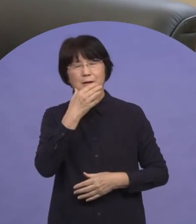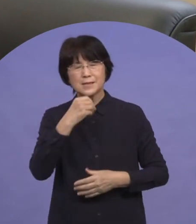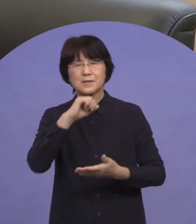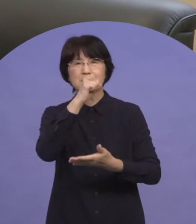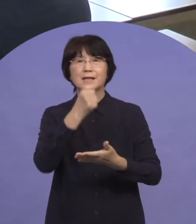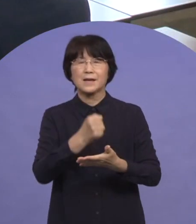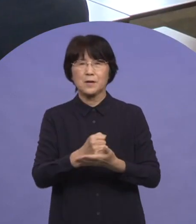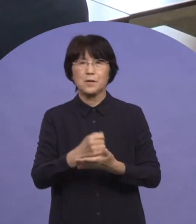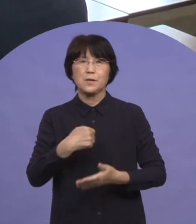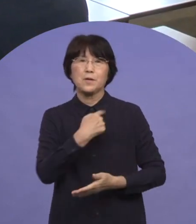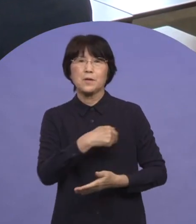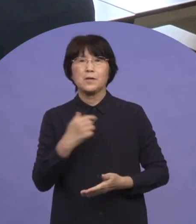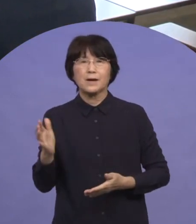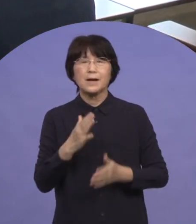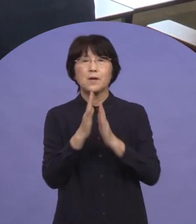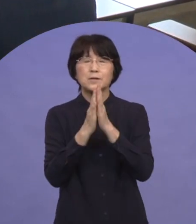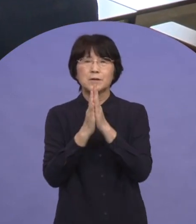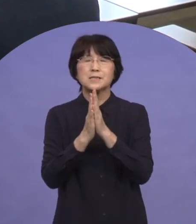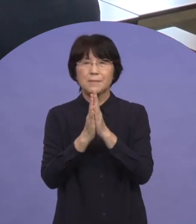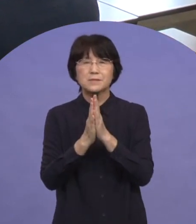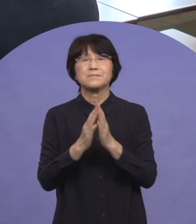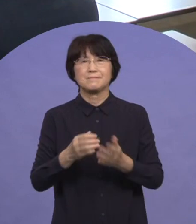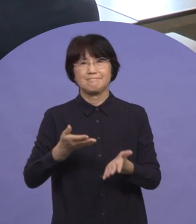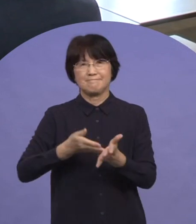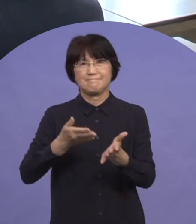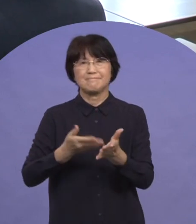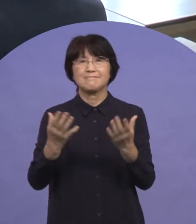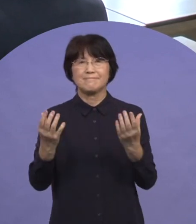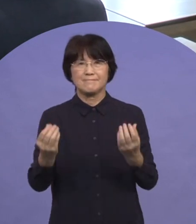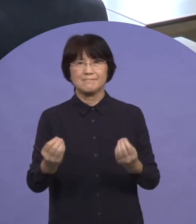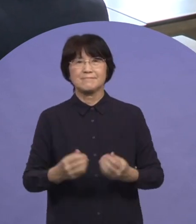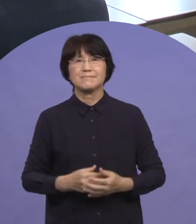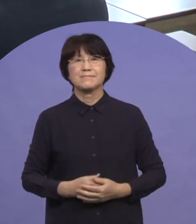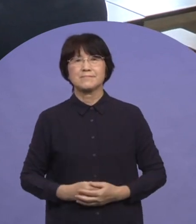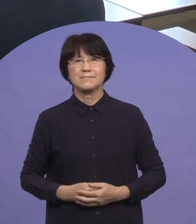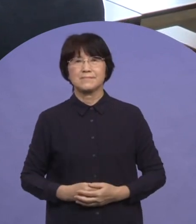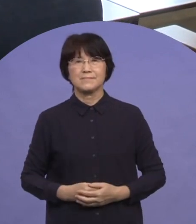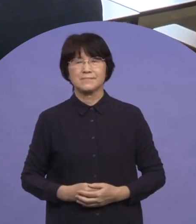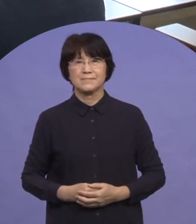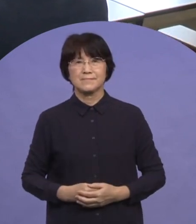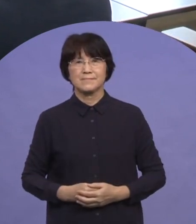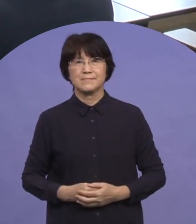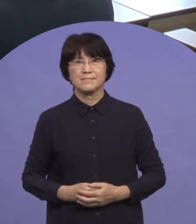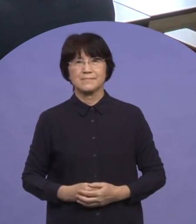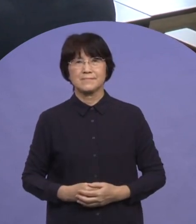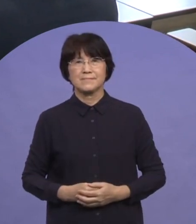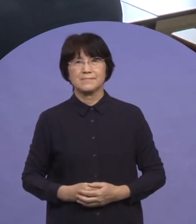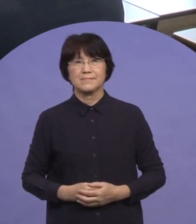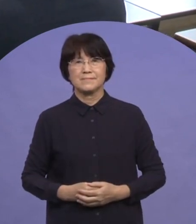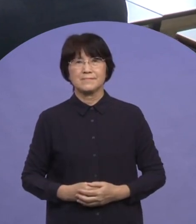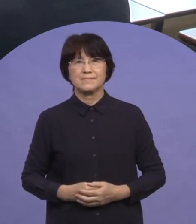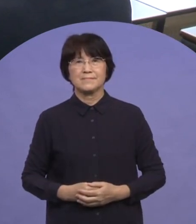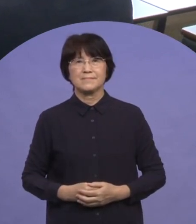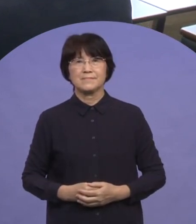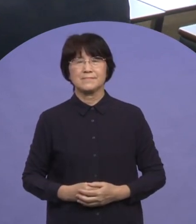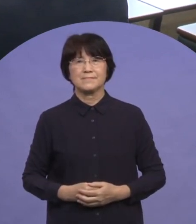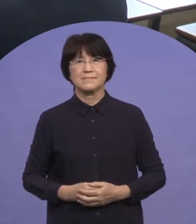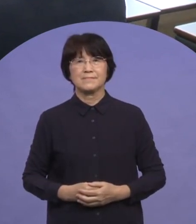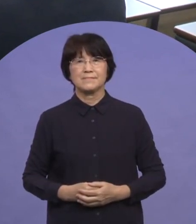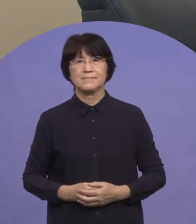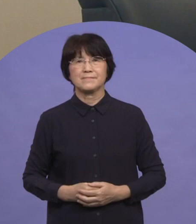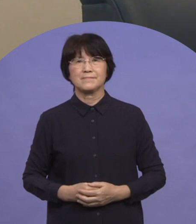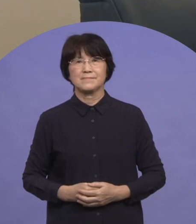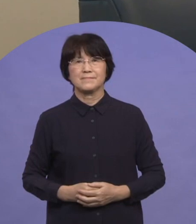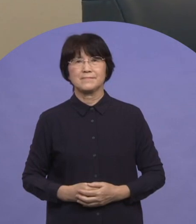を心からお祈りしますと激励の言葉を述べました。 中2の子たちは来年